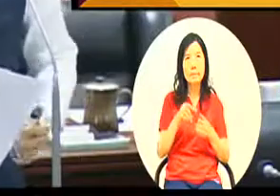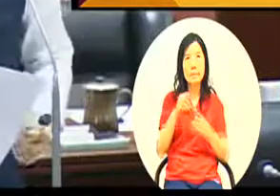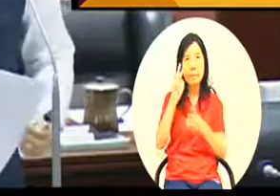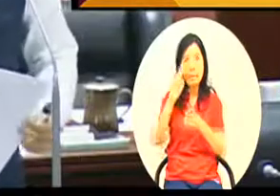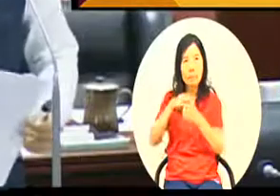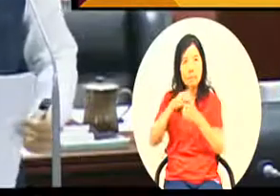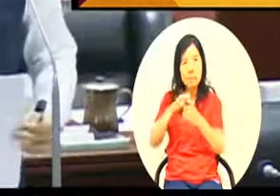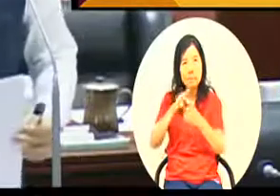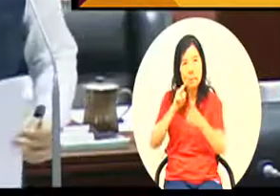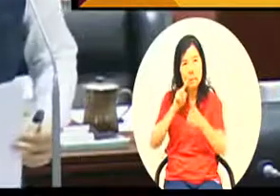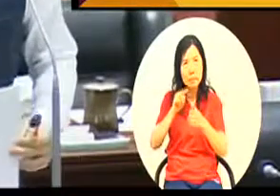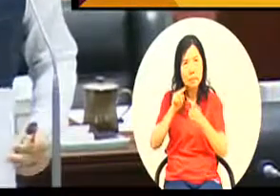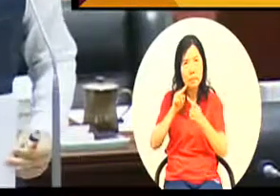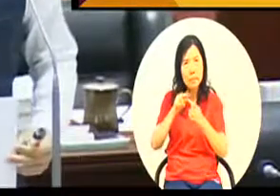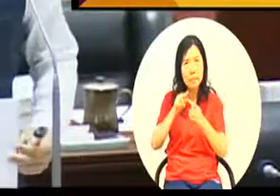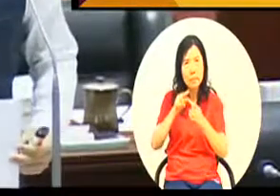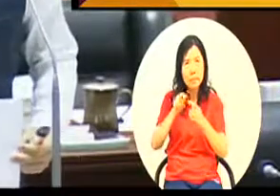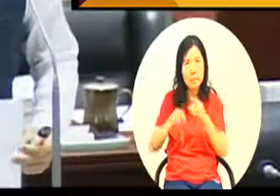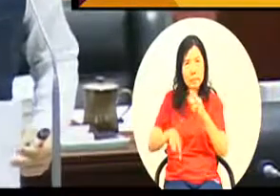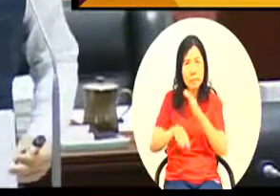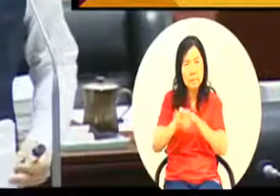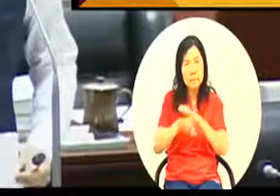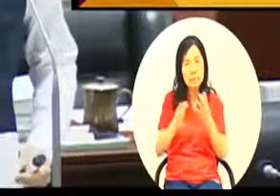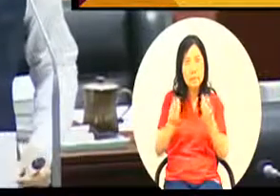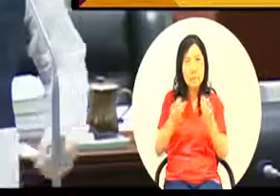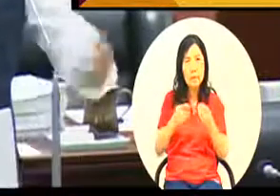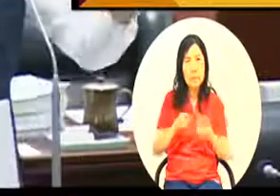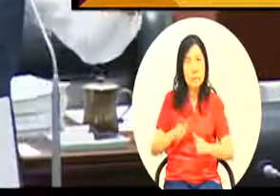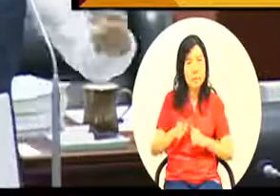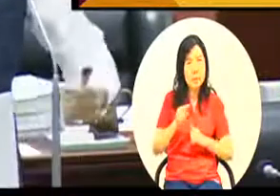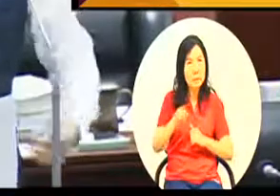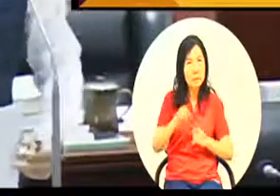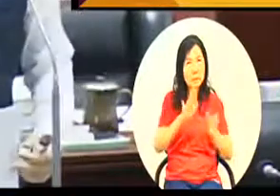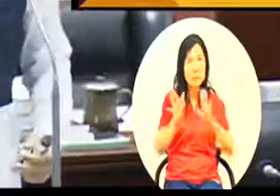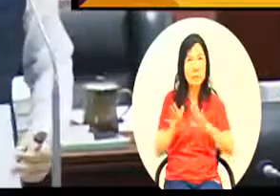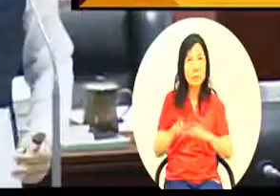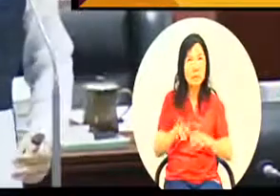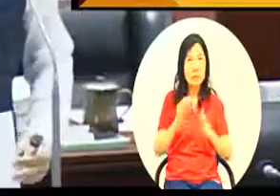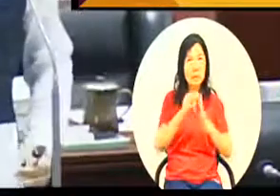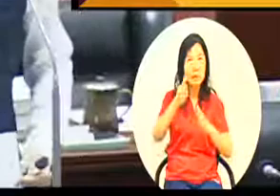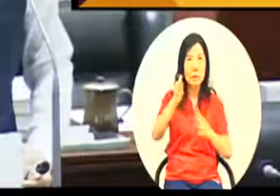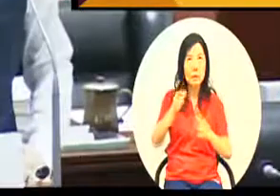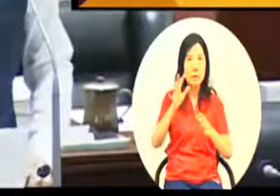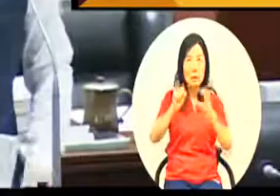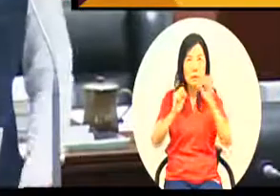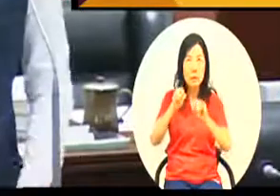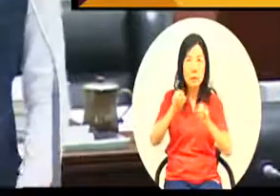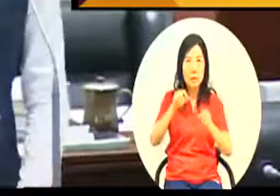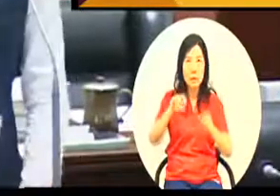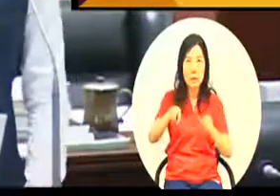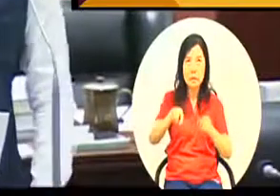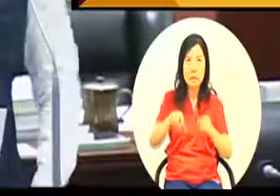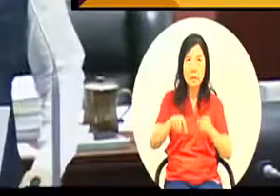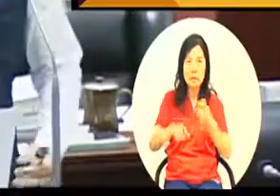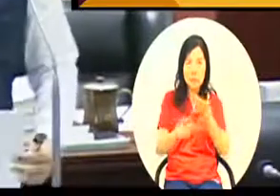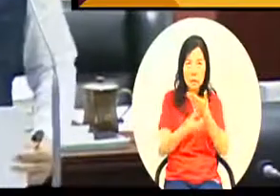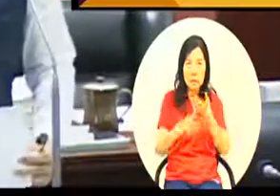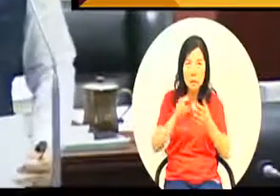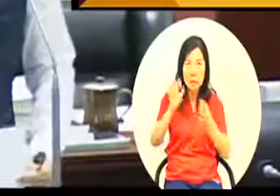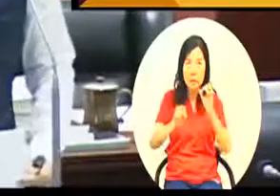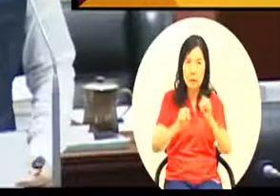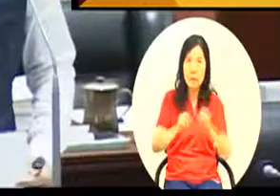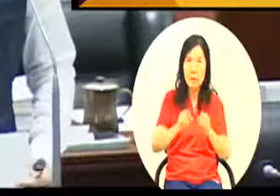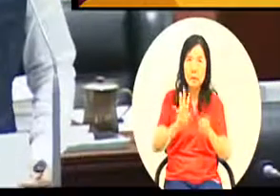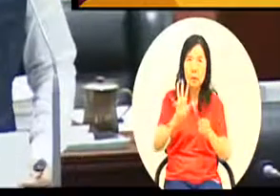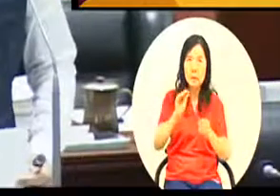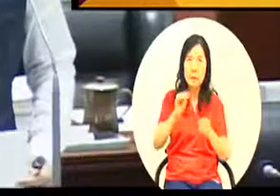罪，真的是这样子吗？我不知道局长有没有查获过、办过这个抓毒贩的状